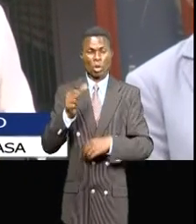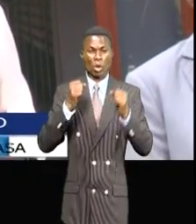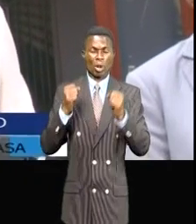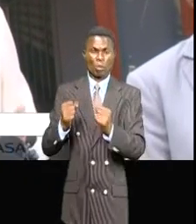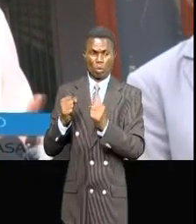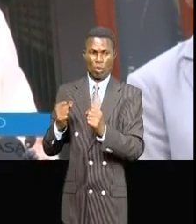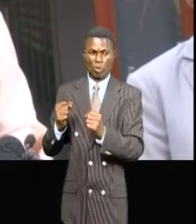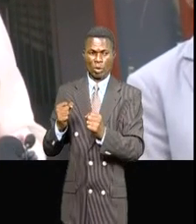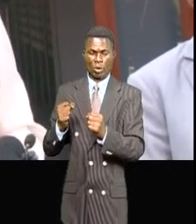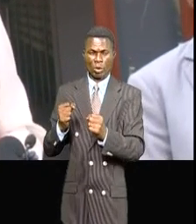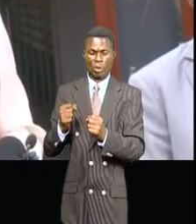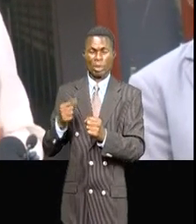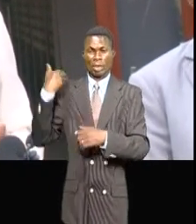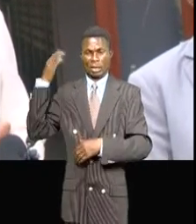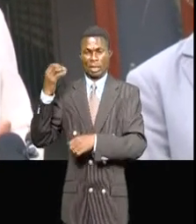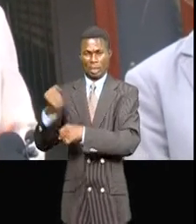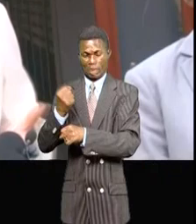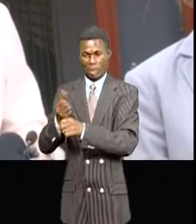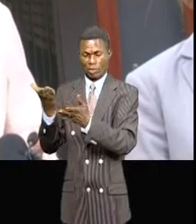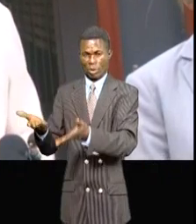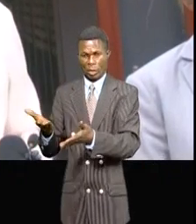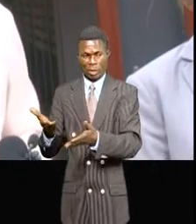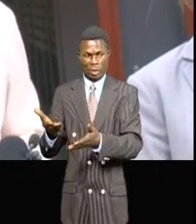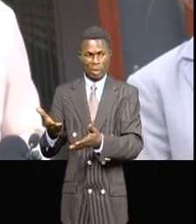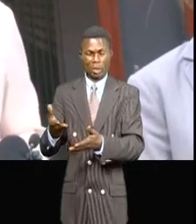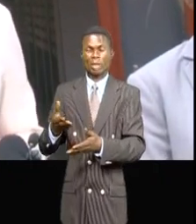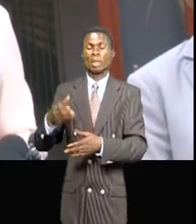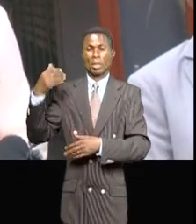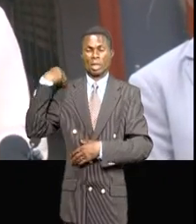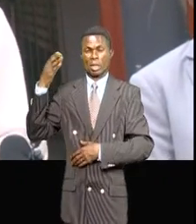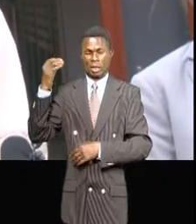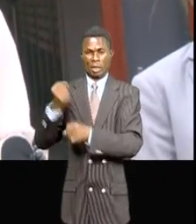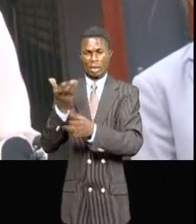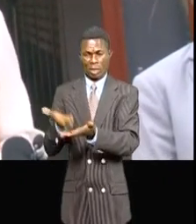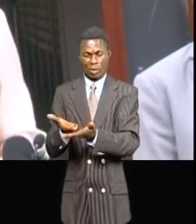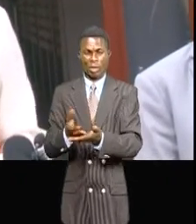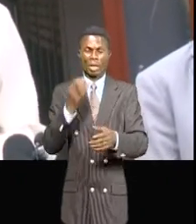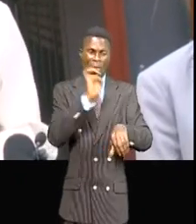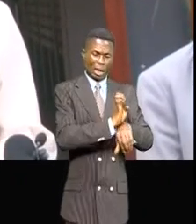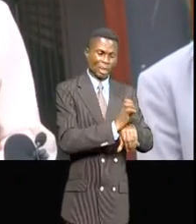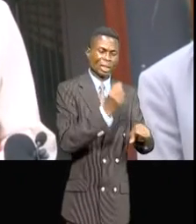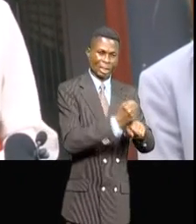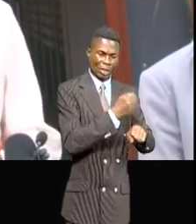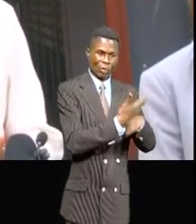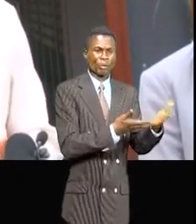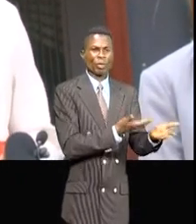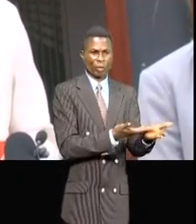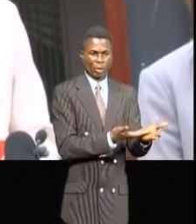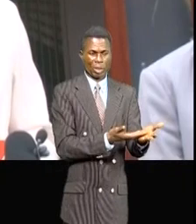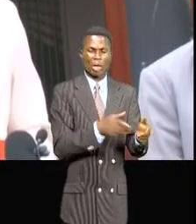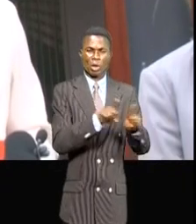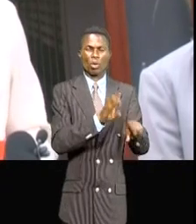pouvoir fait son travail de pouvoir politique et l'Église fait son travail